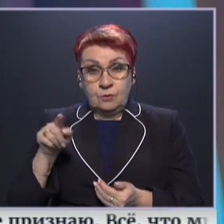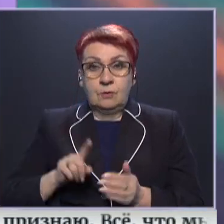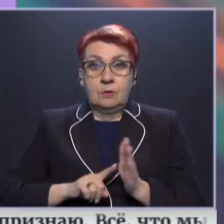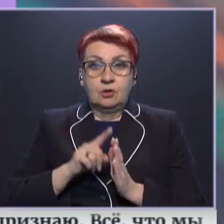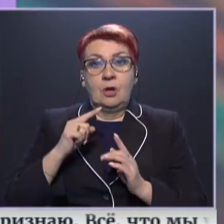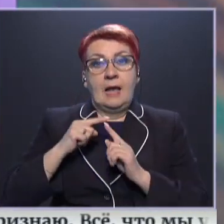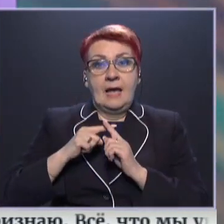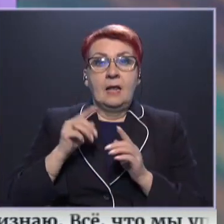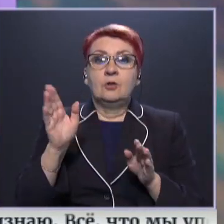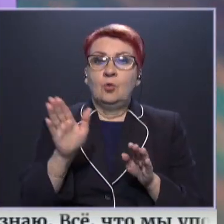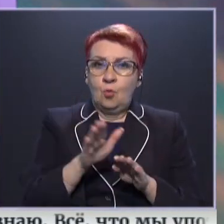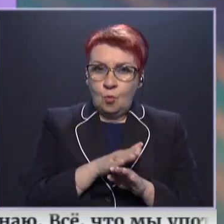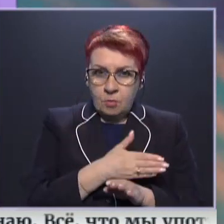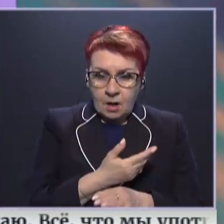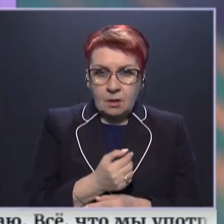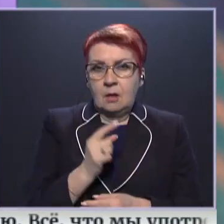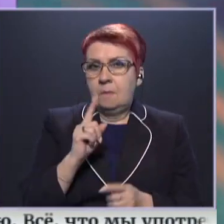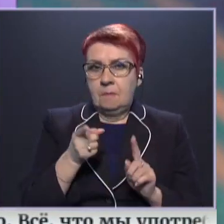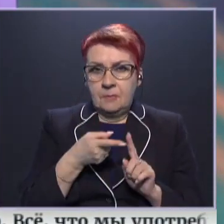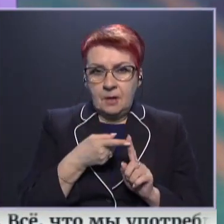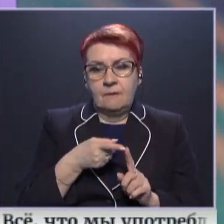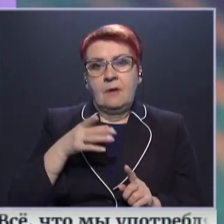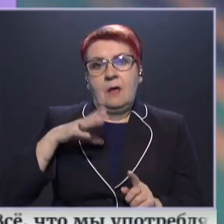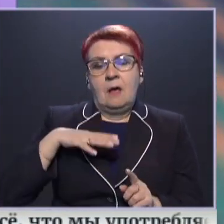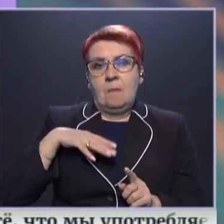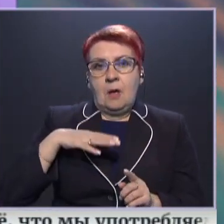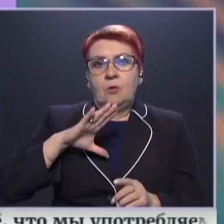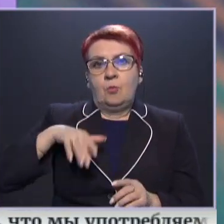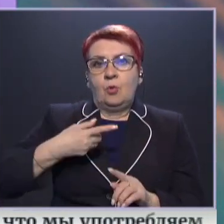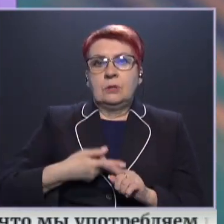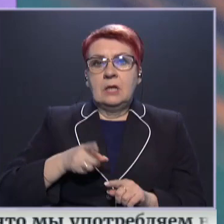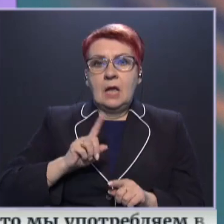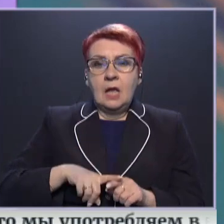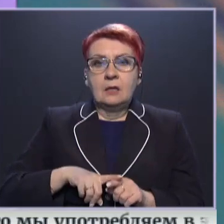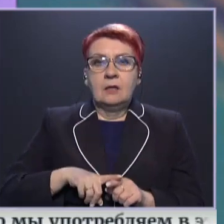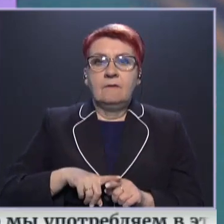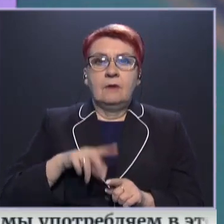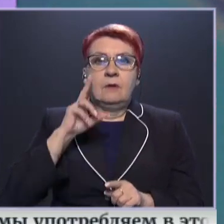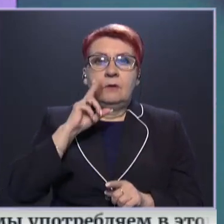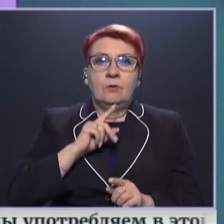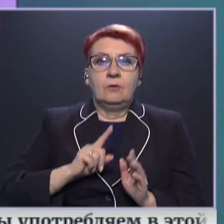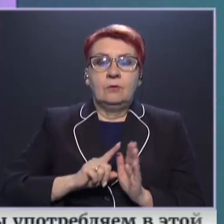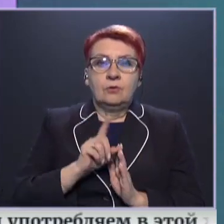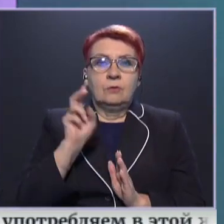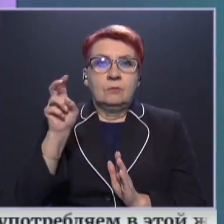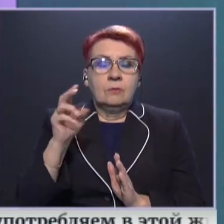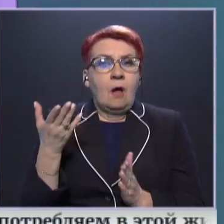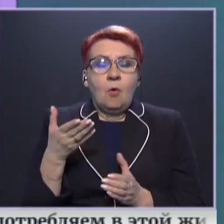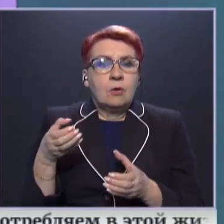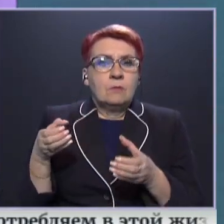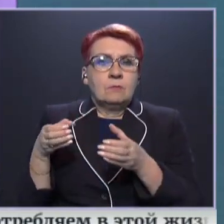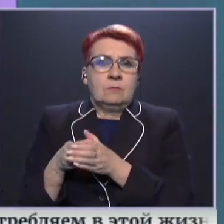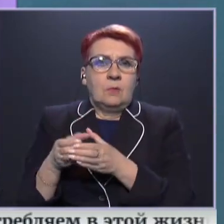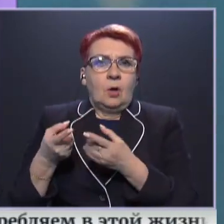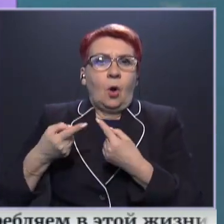сняла крест, началось с того, что она сняла крест. Потом, после этого, она стала ходить в какой-то кружок,